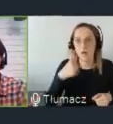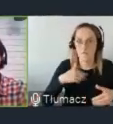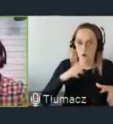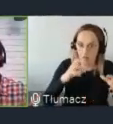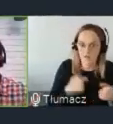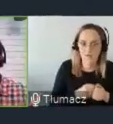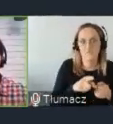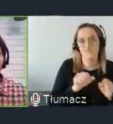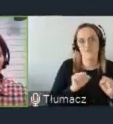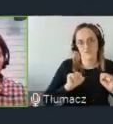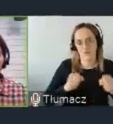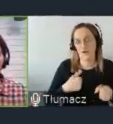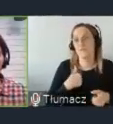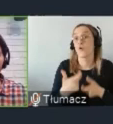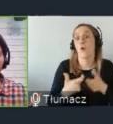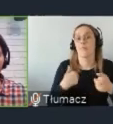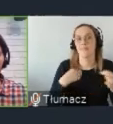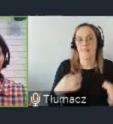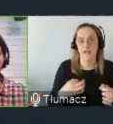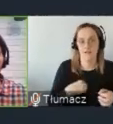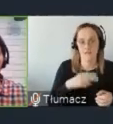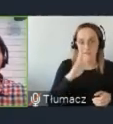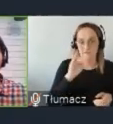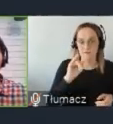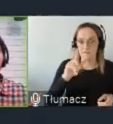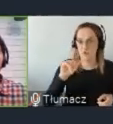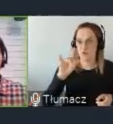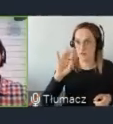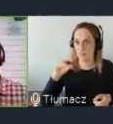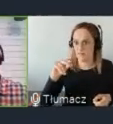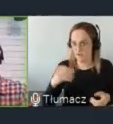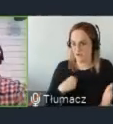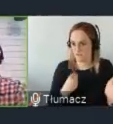działa. Zobaczcie, co teraz zrobię. Wpiszę tu kod biblioteka.